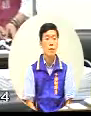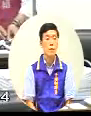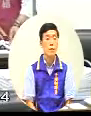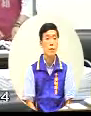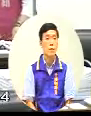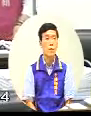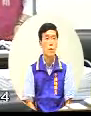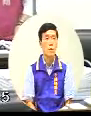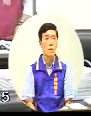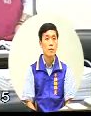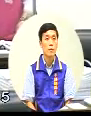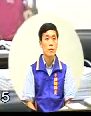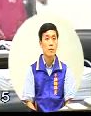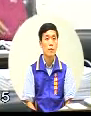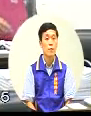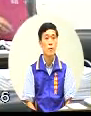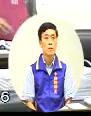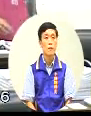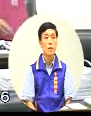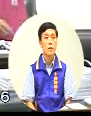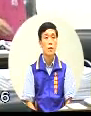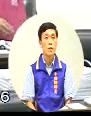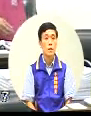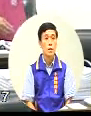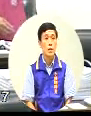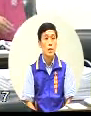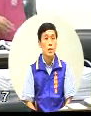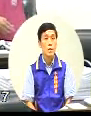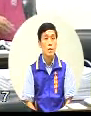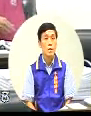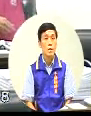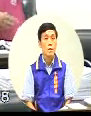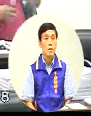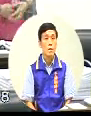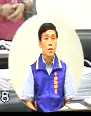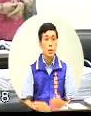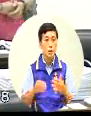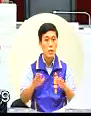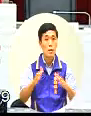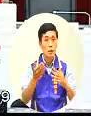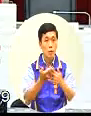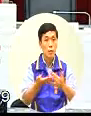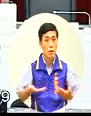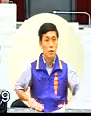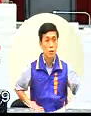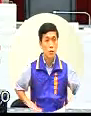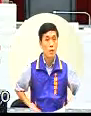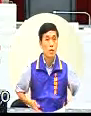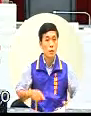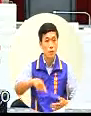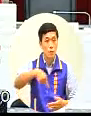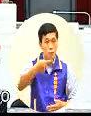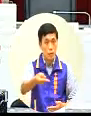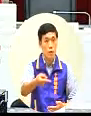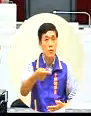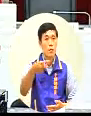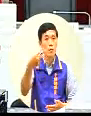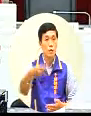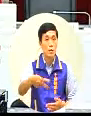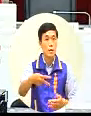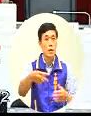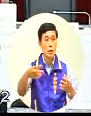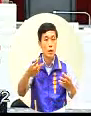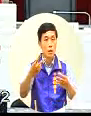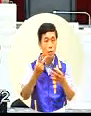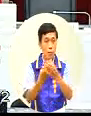讲 吧。那 要不要休息，然后下一节时间、 哎， 下一节再。合在一起